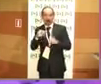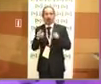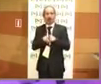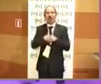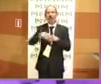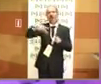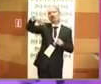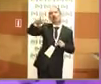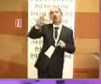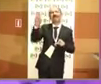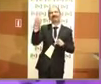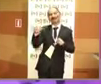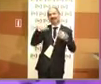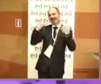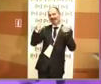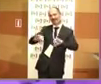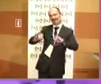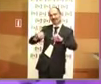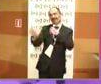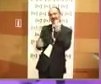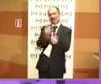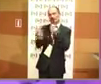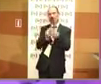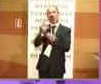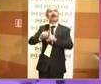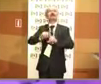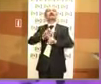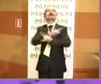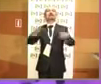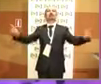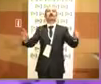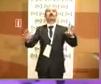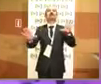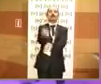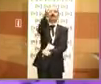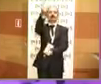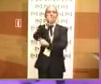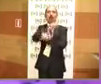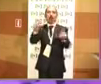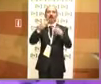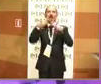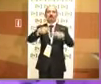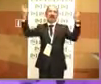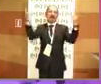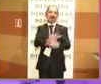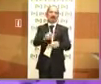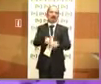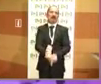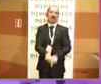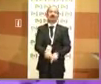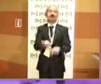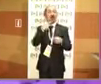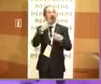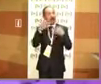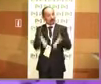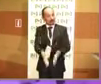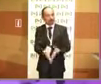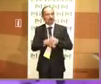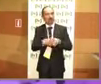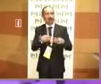Games, la fine del gioco è nessun vincitore. Questa è la verità. Ora,